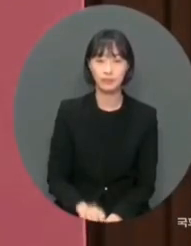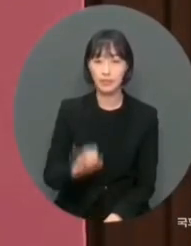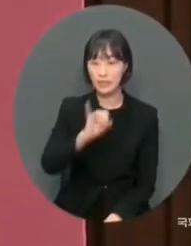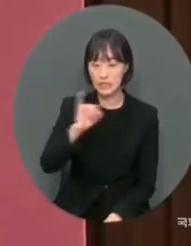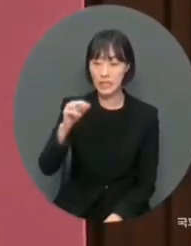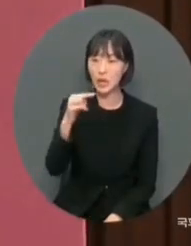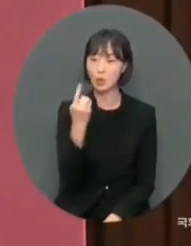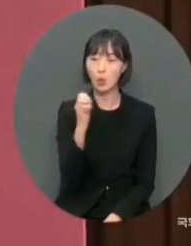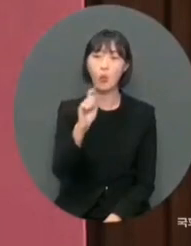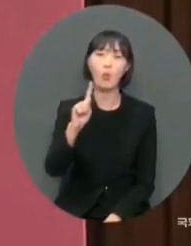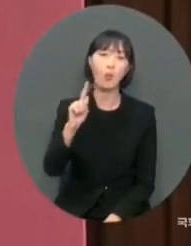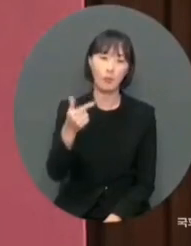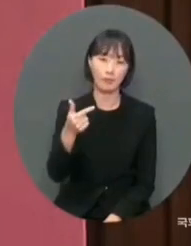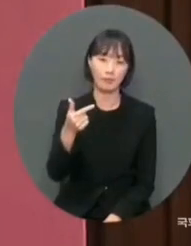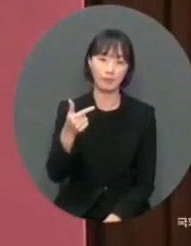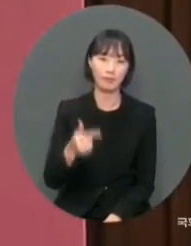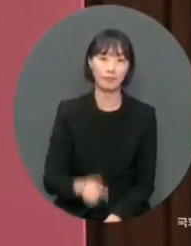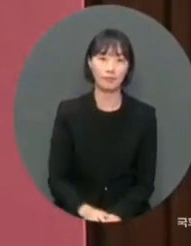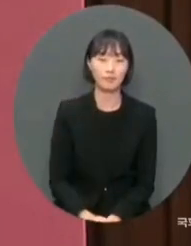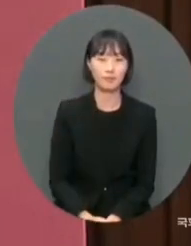이동관입니다.